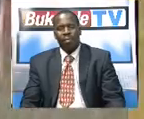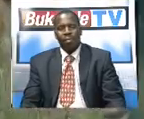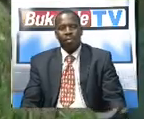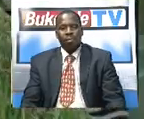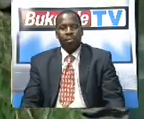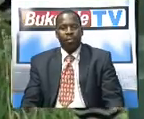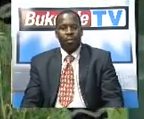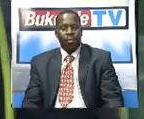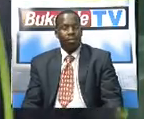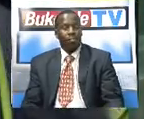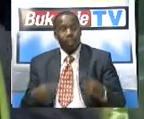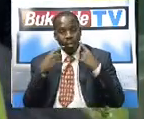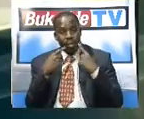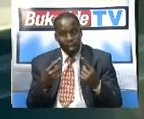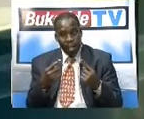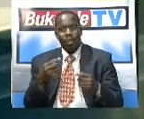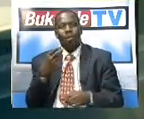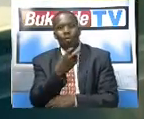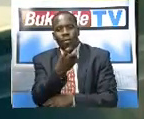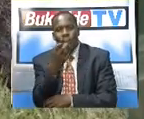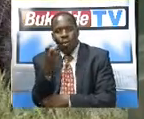Bagamati okutambula kulaba